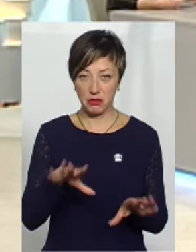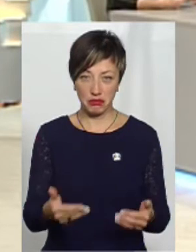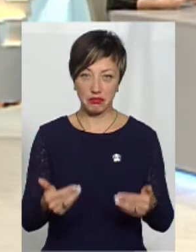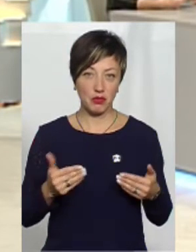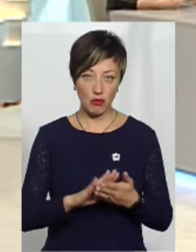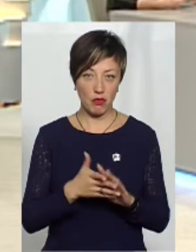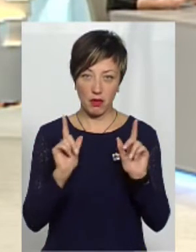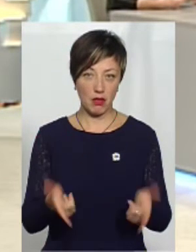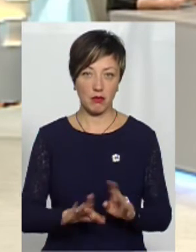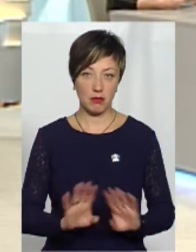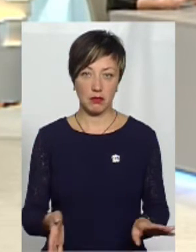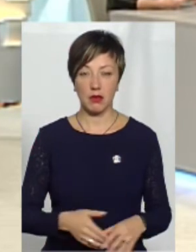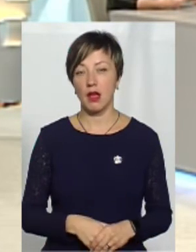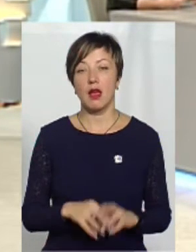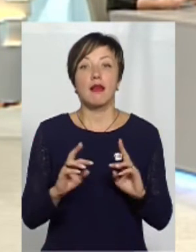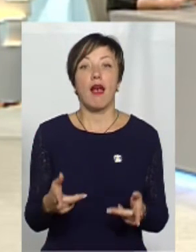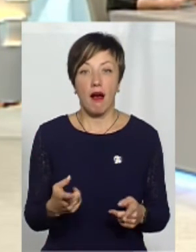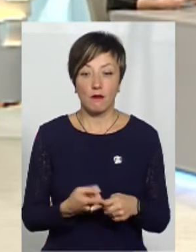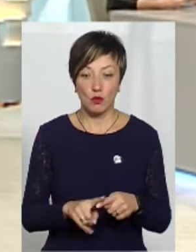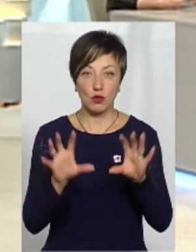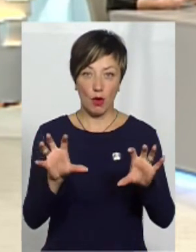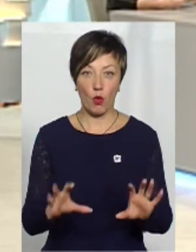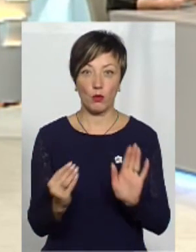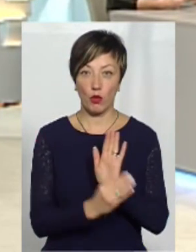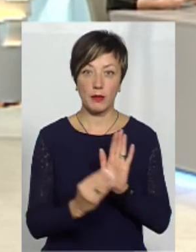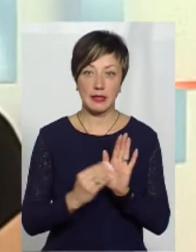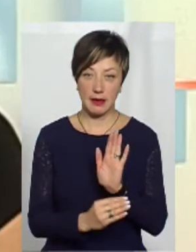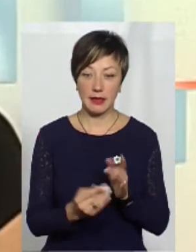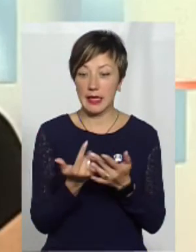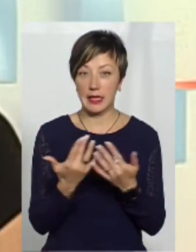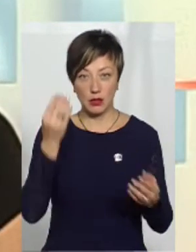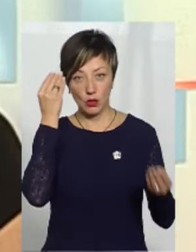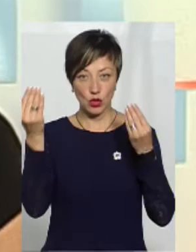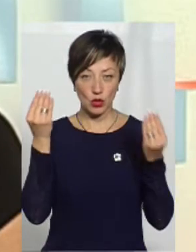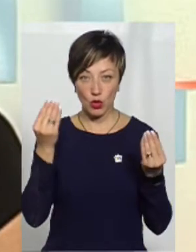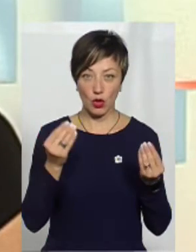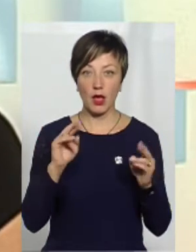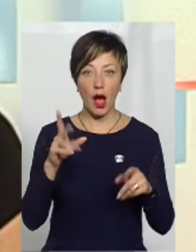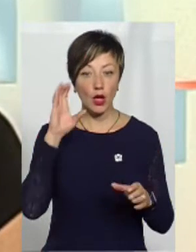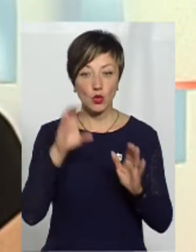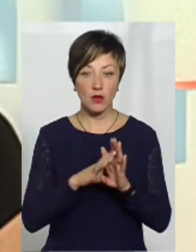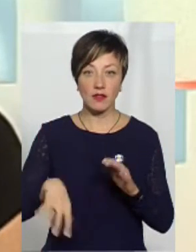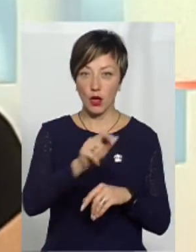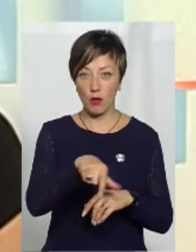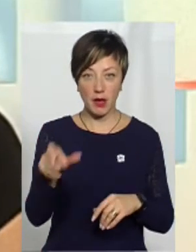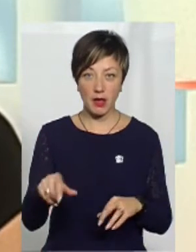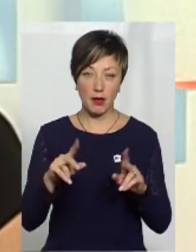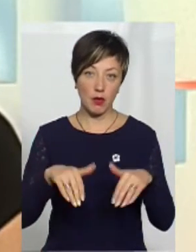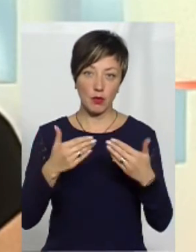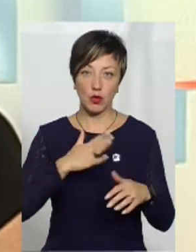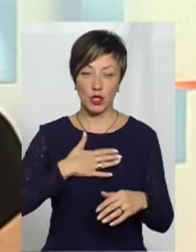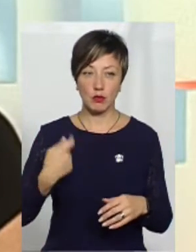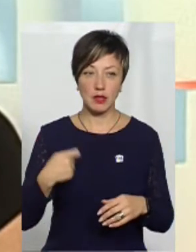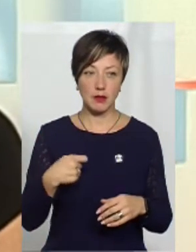такі умови ніколи не підемо. Тому як в цьому законі прописати різні точки зору, і як дослухатись до всіх громадян, як пропонує